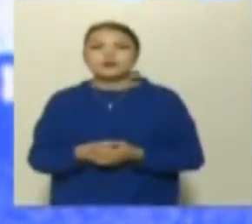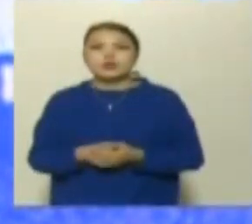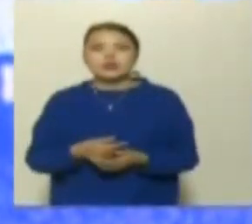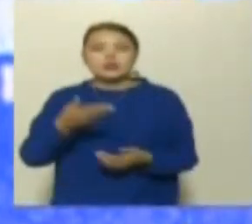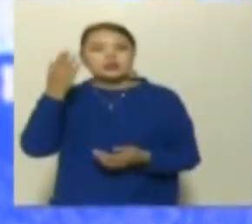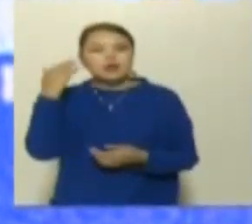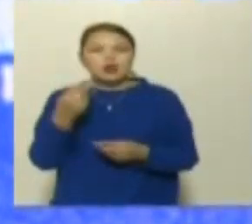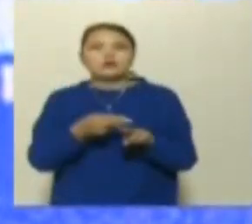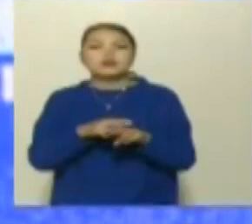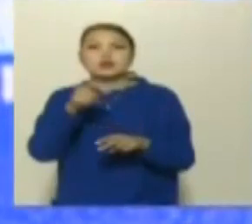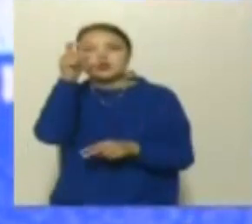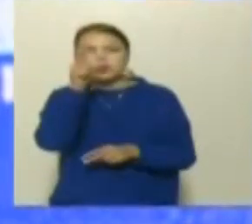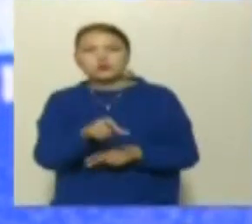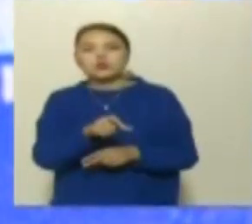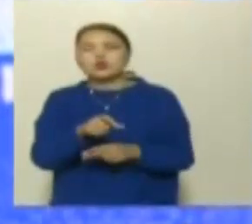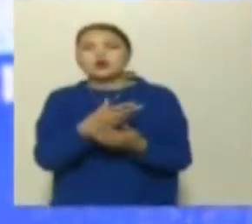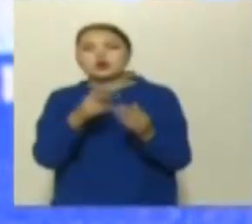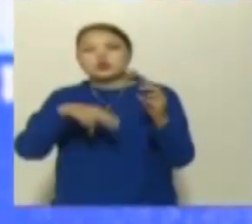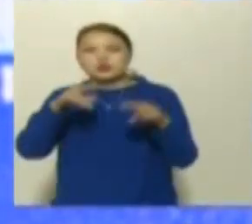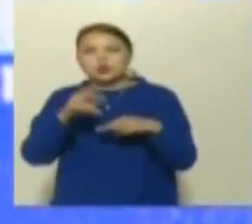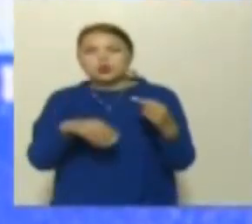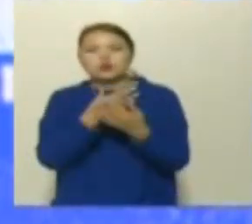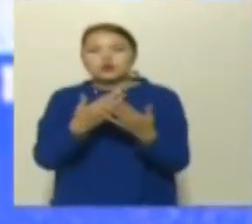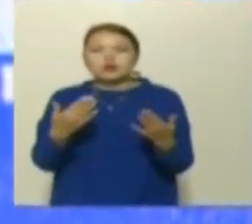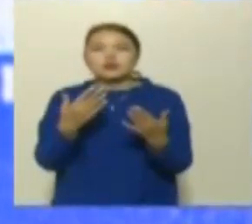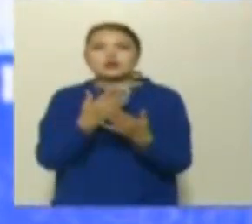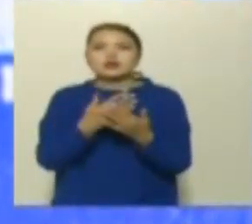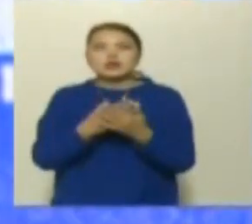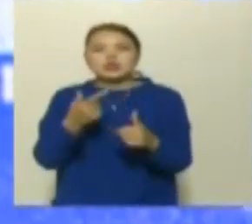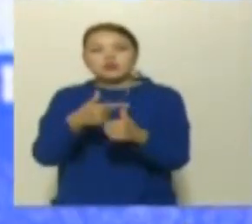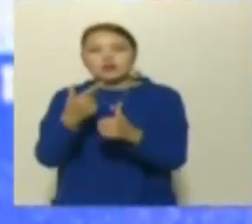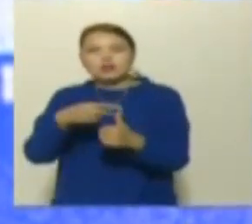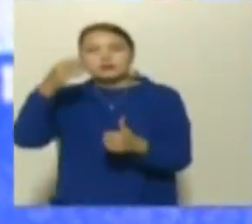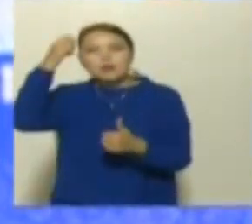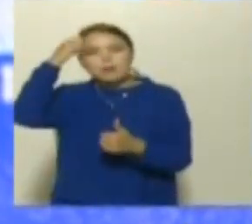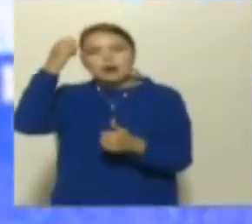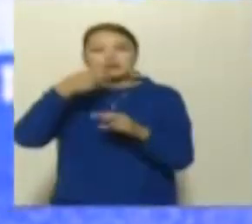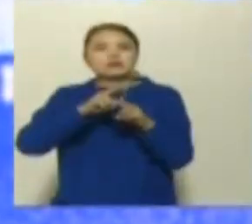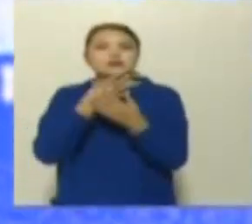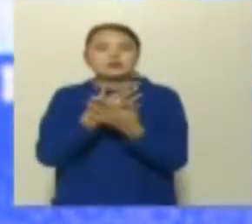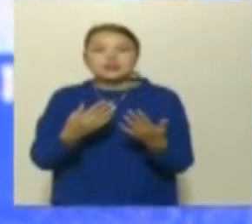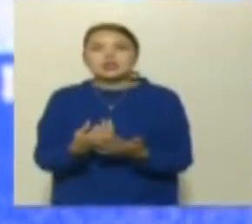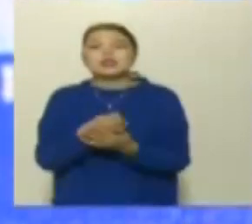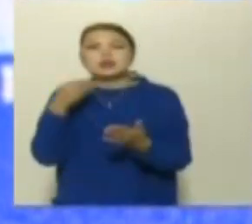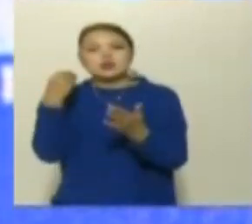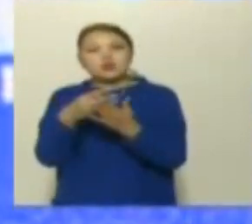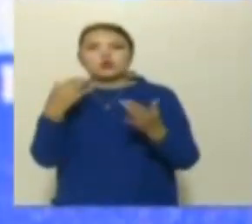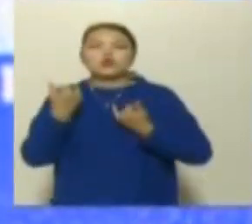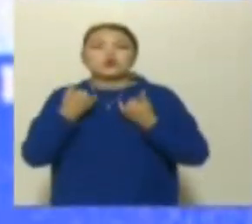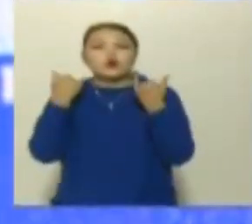Өткен азаматтарға біз аттарын құрметпен еске алып, құрметімізді білдіре